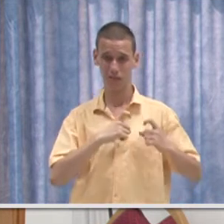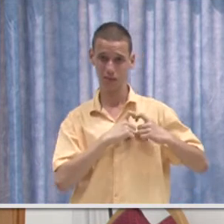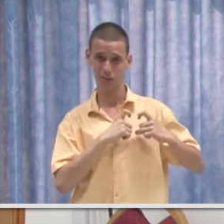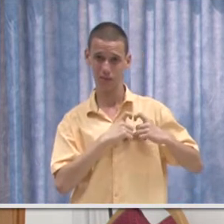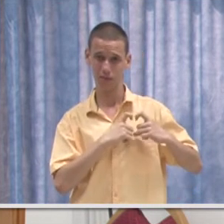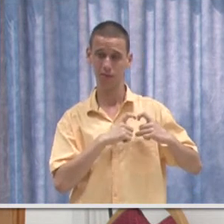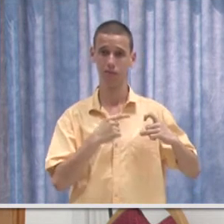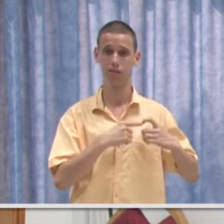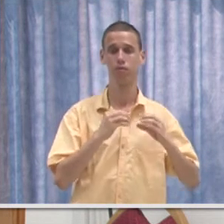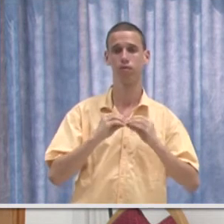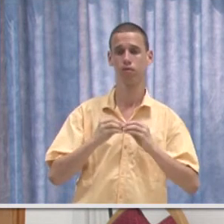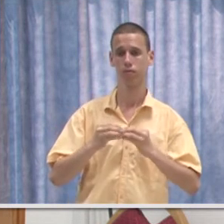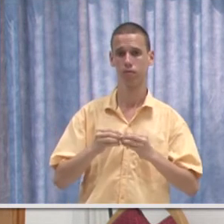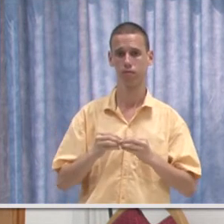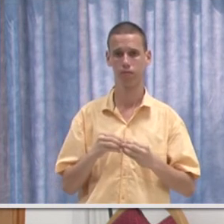ont besoin de traitement